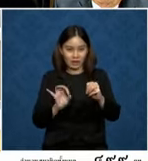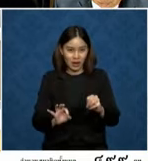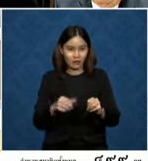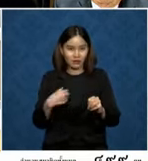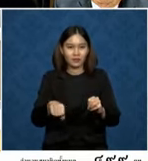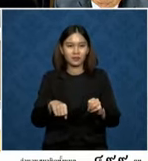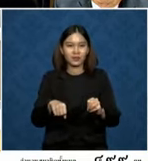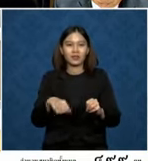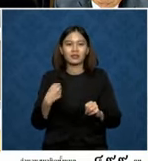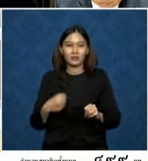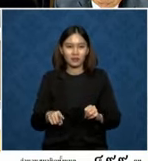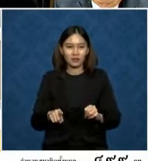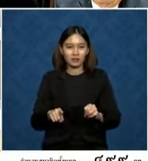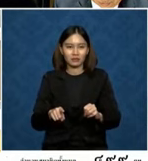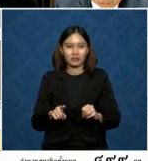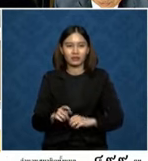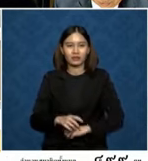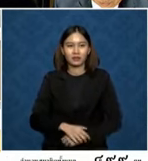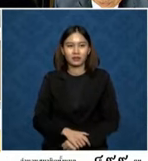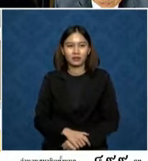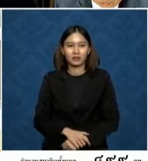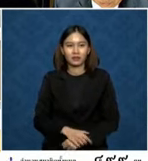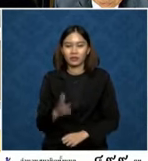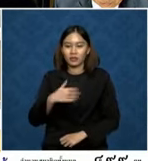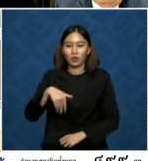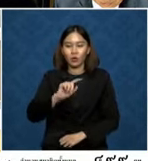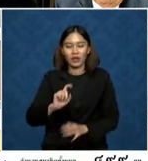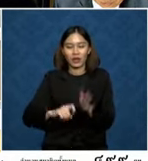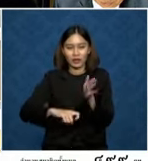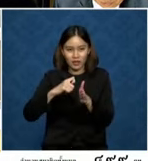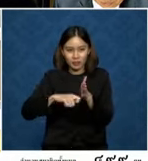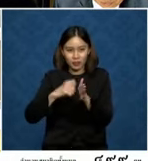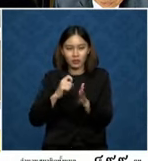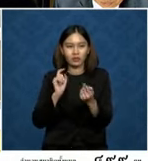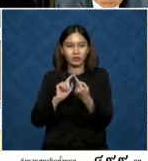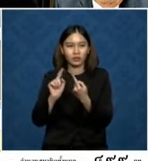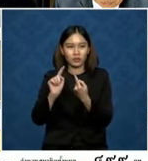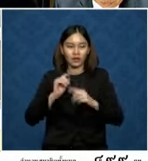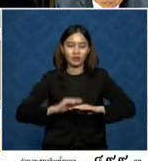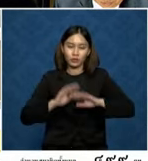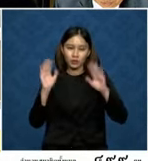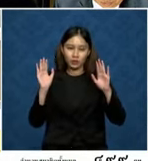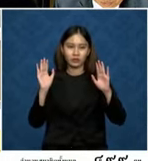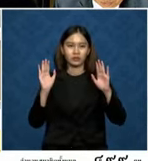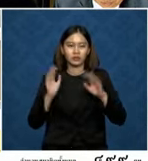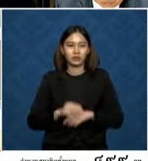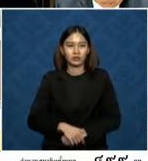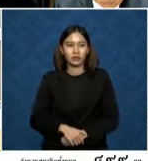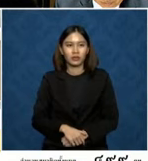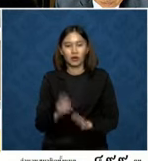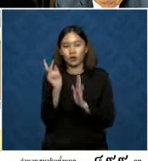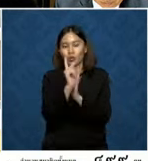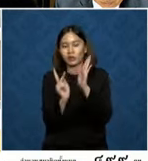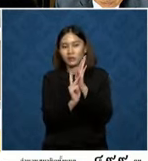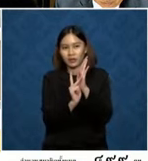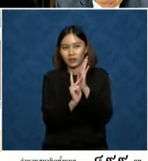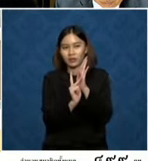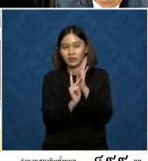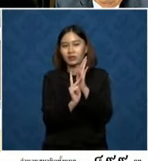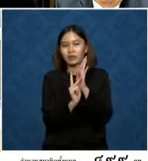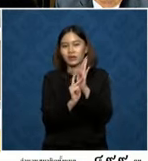10และ11ล้วนเป็นเหตุผลในการที่จะยกเลิกกฎหมาย